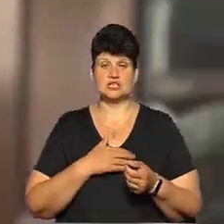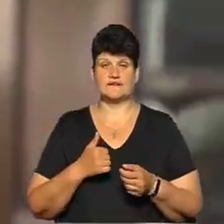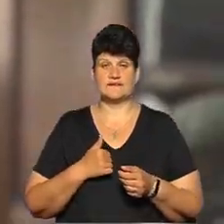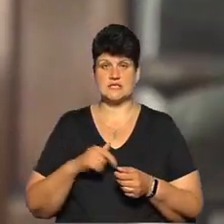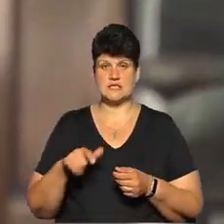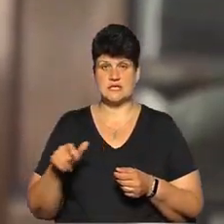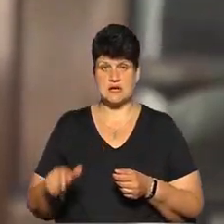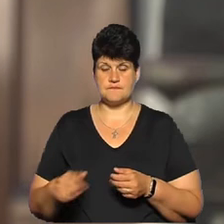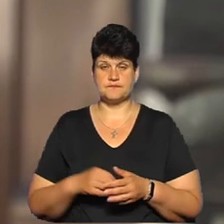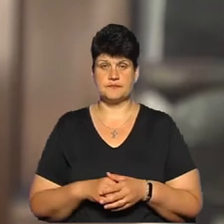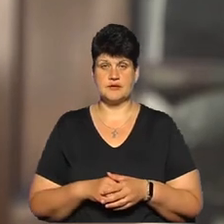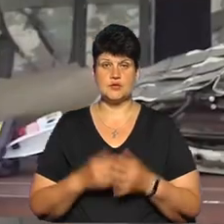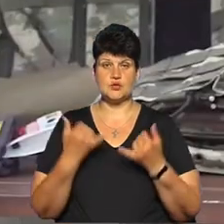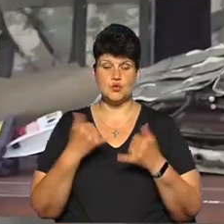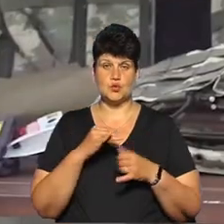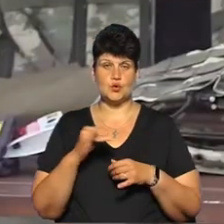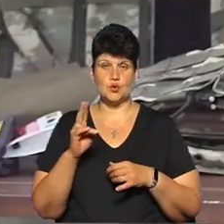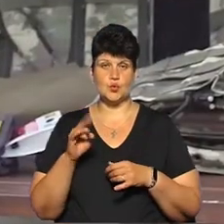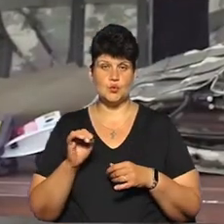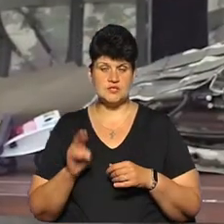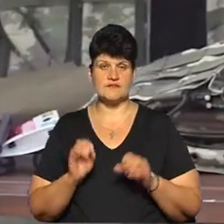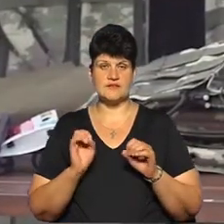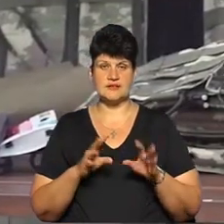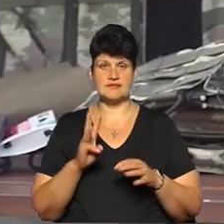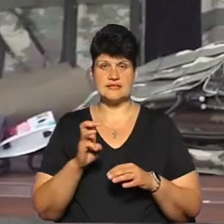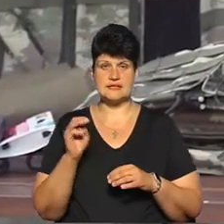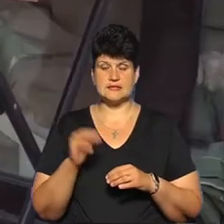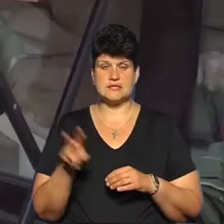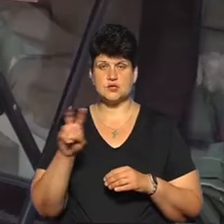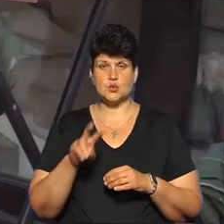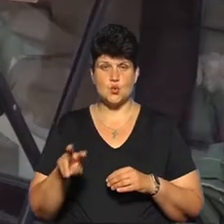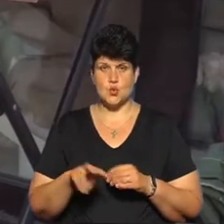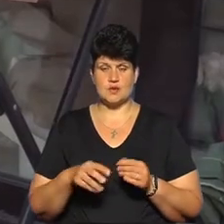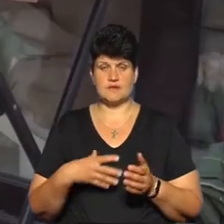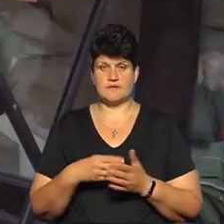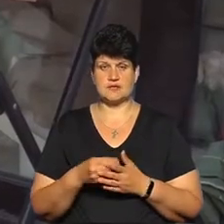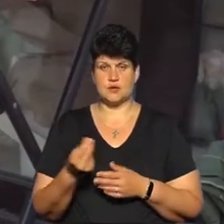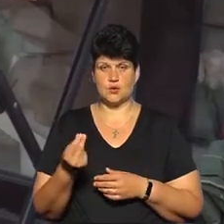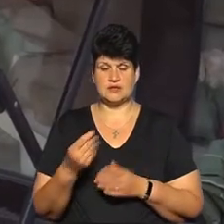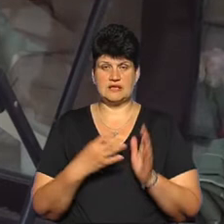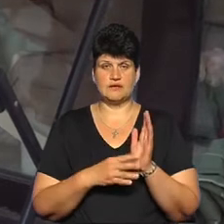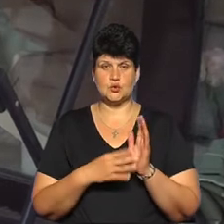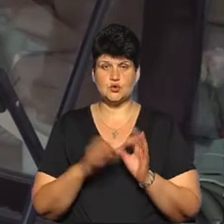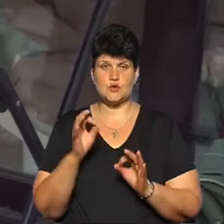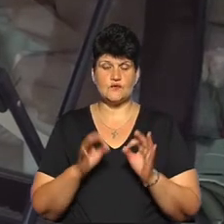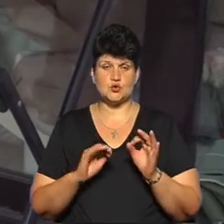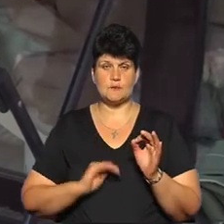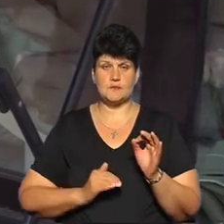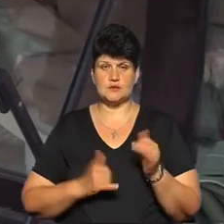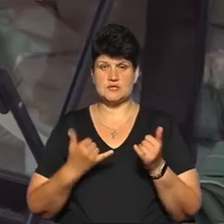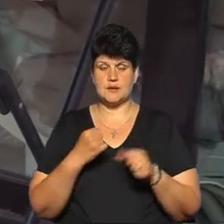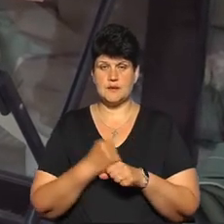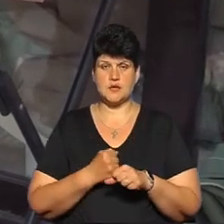На сьогодні Юрій Кут віддав на армію понад 300 тисяч доларів власних коштів. 90% бізнесу працює зараз